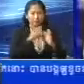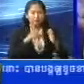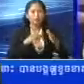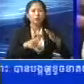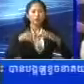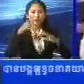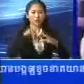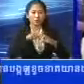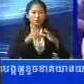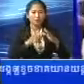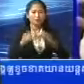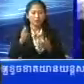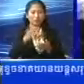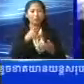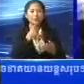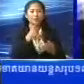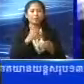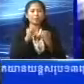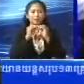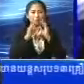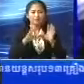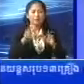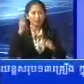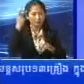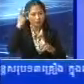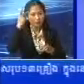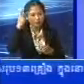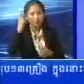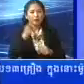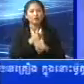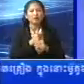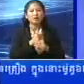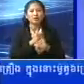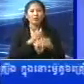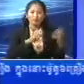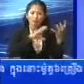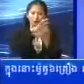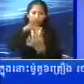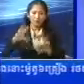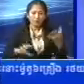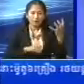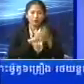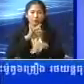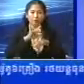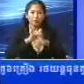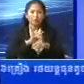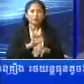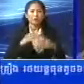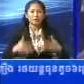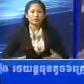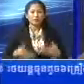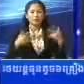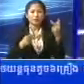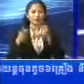ញង់អូសទាញនិងការឃោសនារបស់អ្នកនយោបាយមួយចំនួនដែលធ្វើឲ្យបាត់បង់សណ្ដាប់ធ្នាប់សាធារណៈប៉ះពាល់ដល់ជីវភាពរ